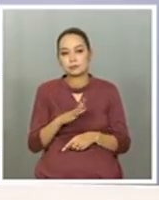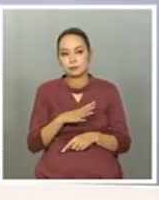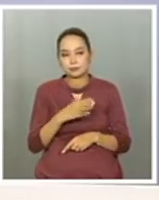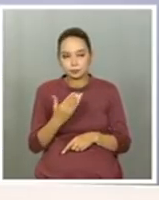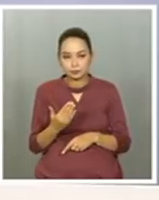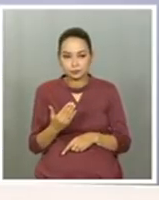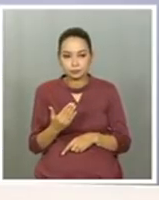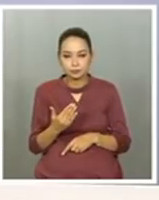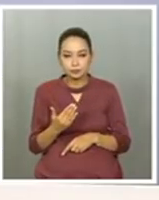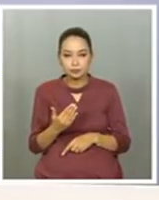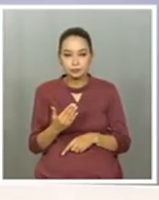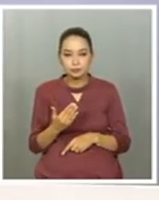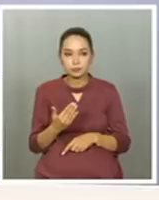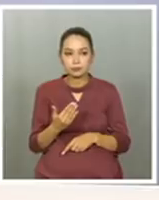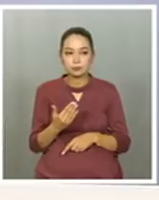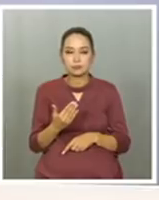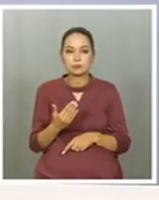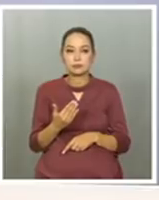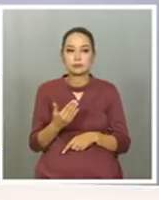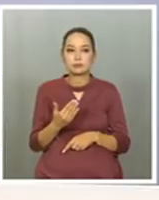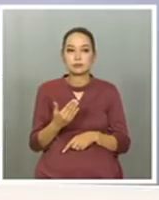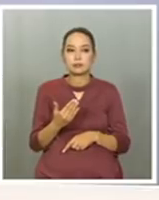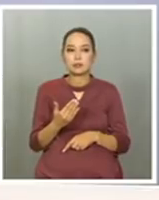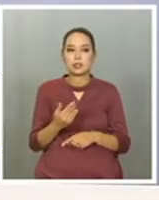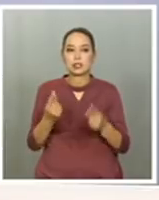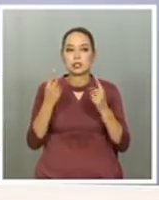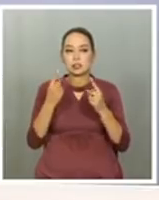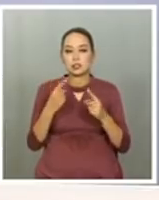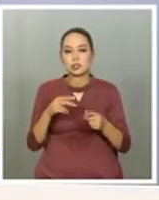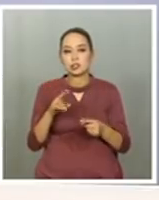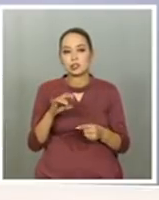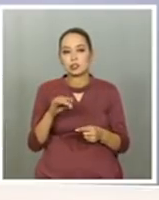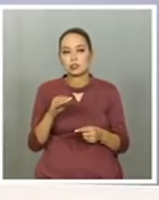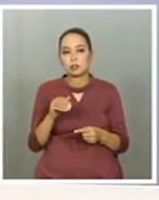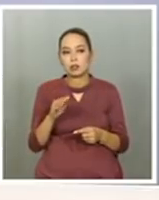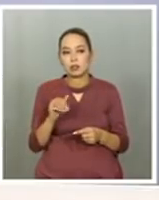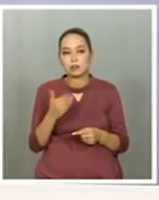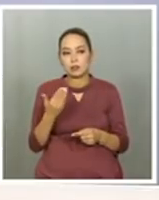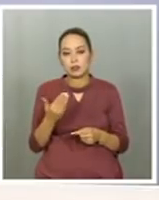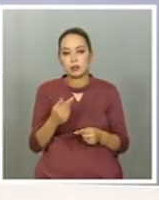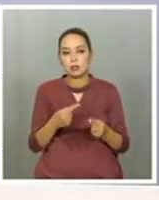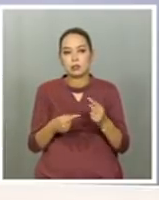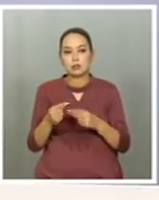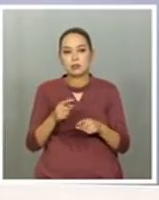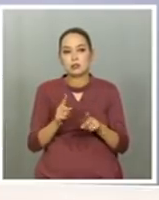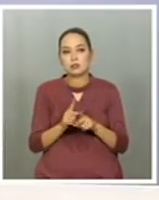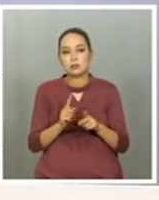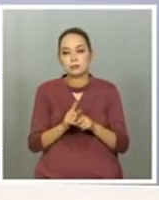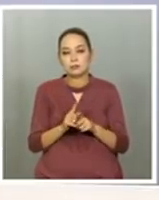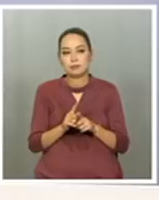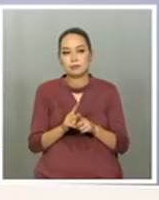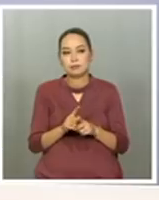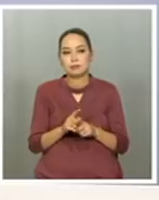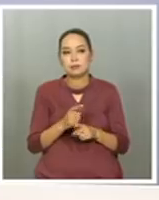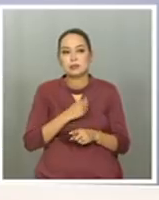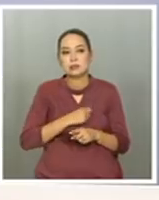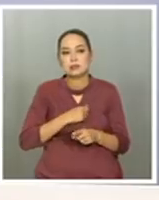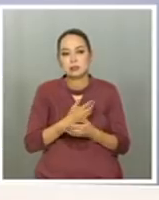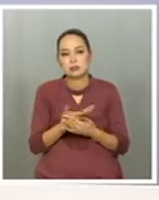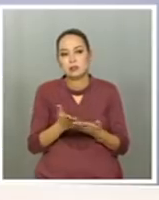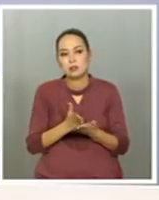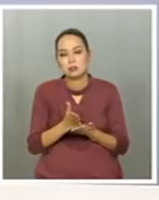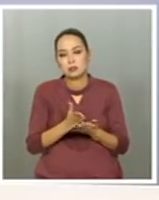түсті. Және ірі державалар арасындағы агрессиялық саясат одан ары қарай күшейе берді.